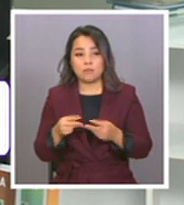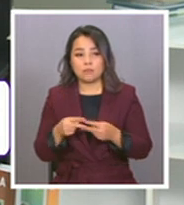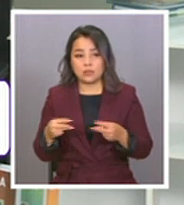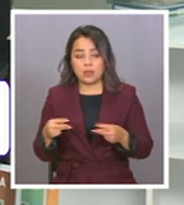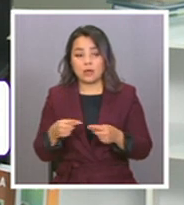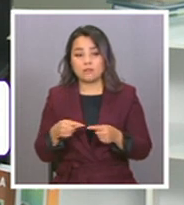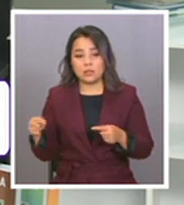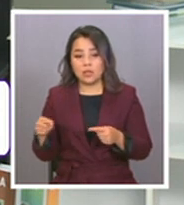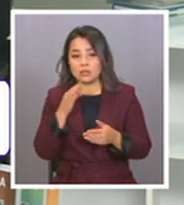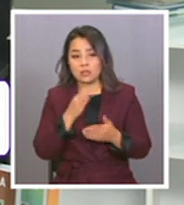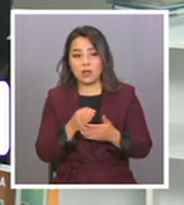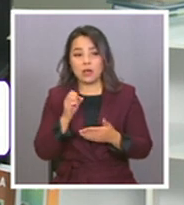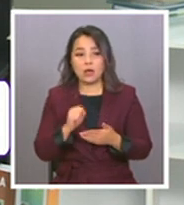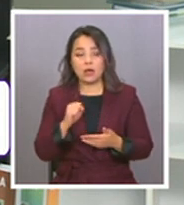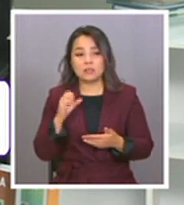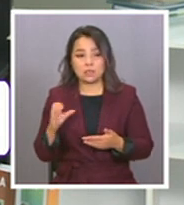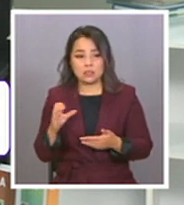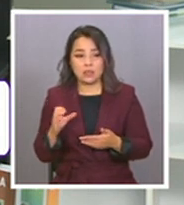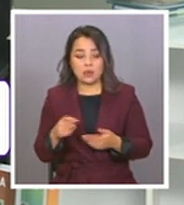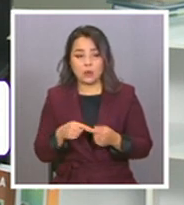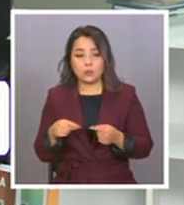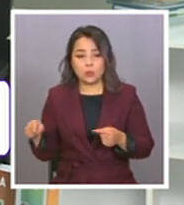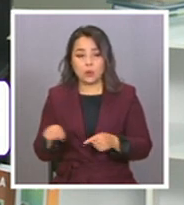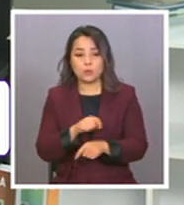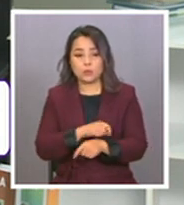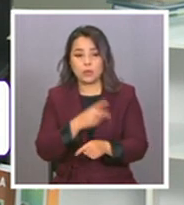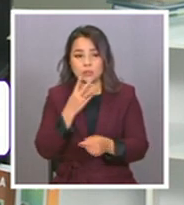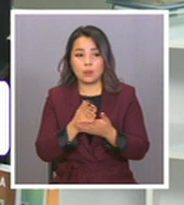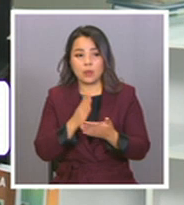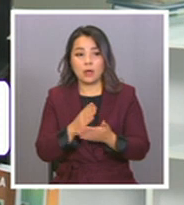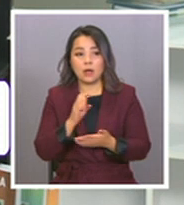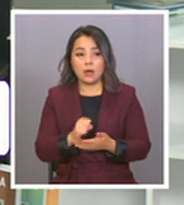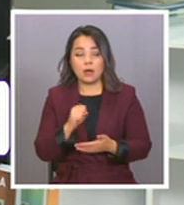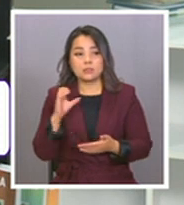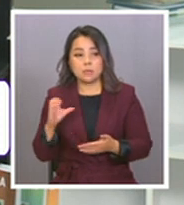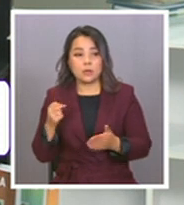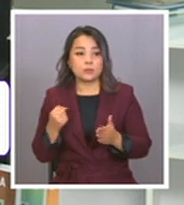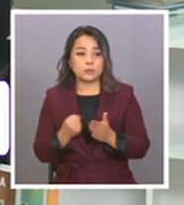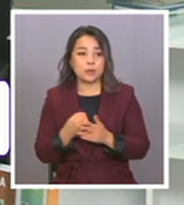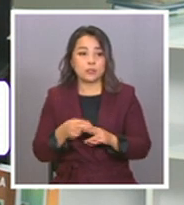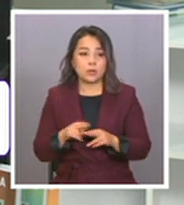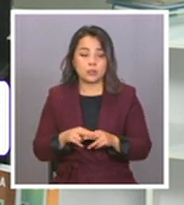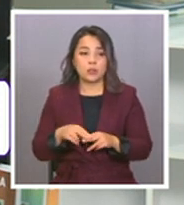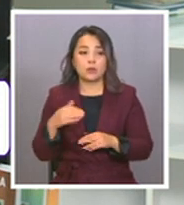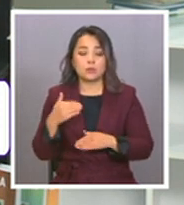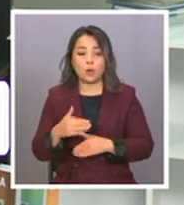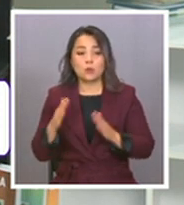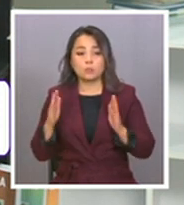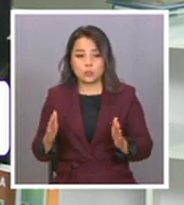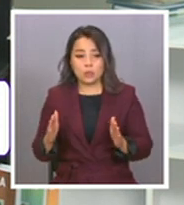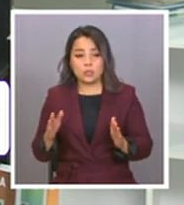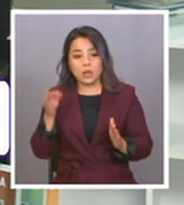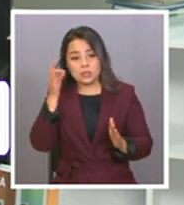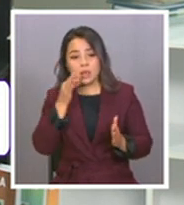вектор АЦ векторының ұзындығы. А-дан С-ға дейін ол тік 4 бұрыштың несі болып